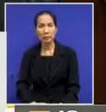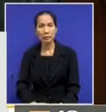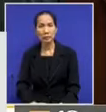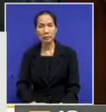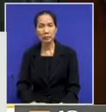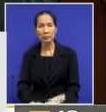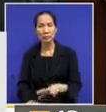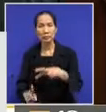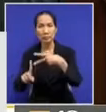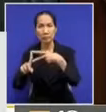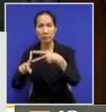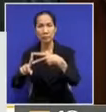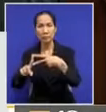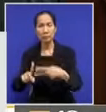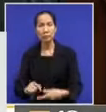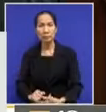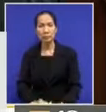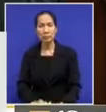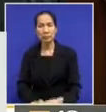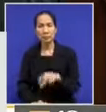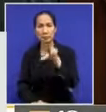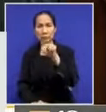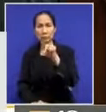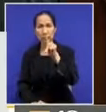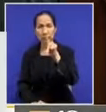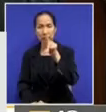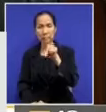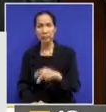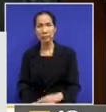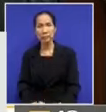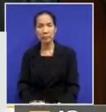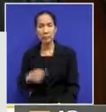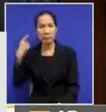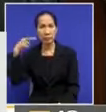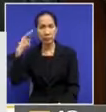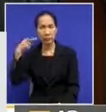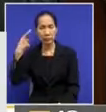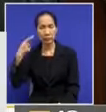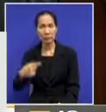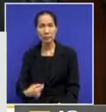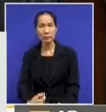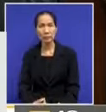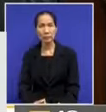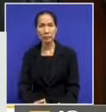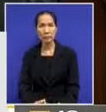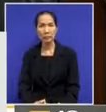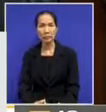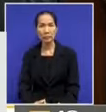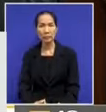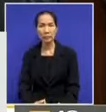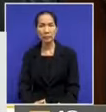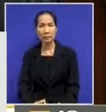์คุณธนาธรจึงรุ่งเรืองกิจครับ 31นางสาวกิตธัญญาวาจ